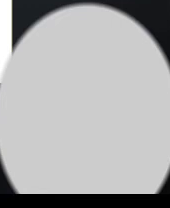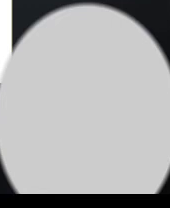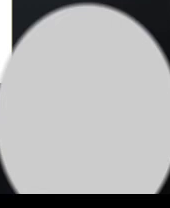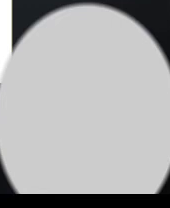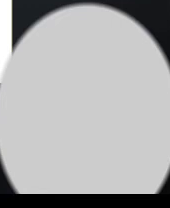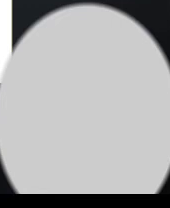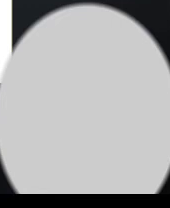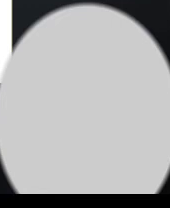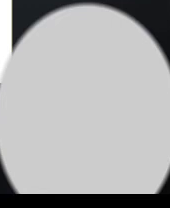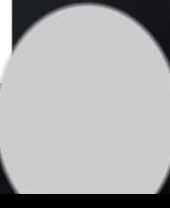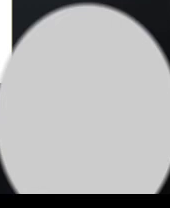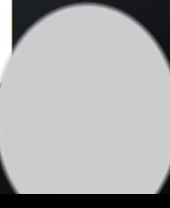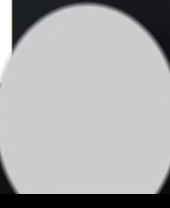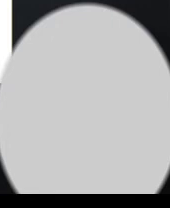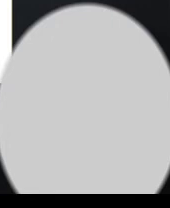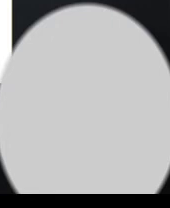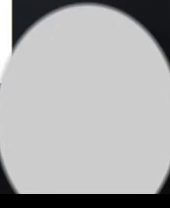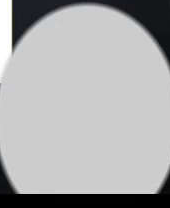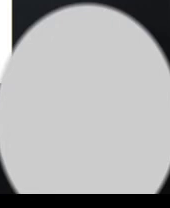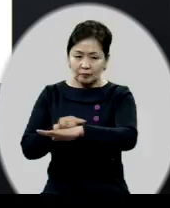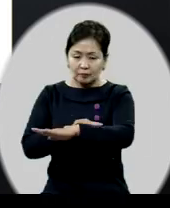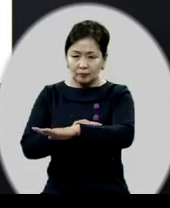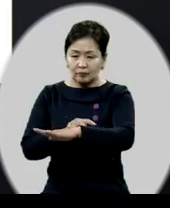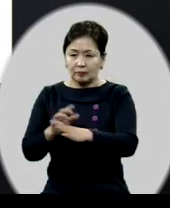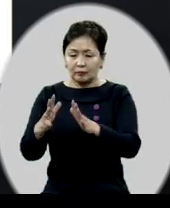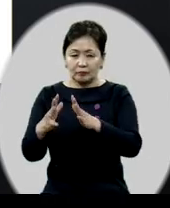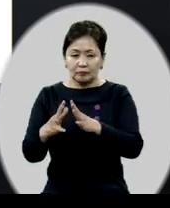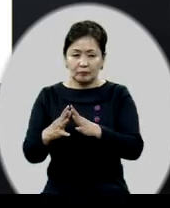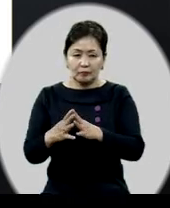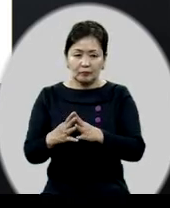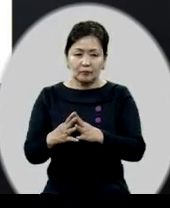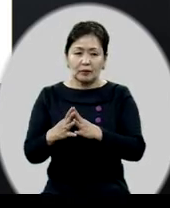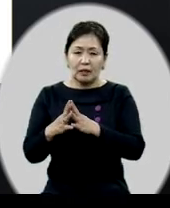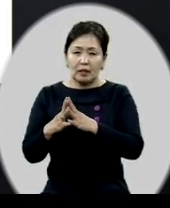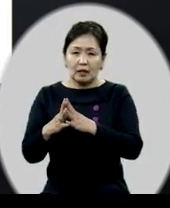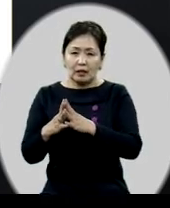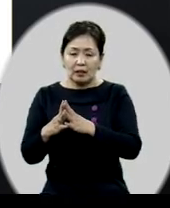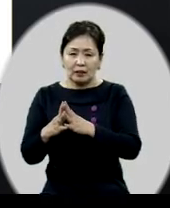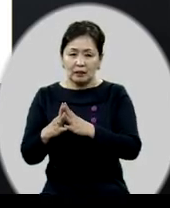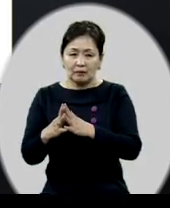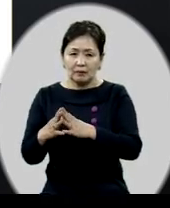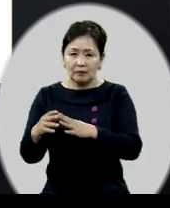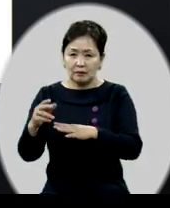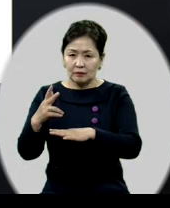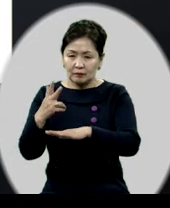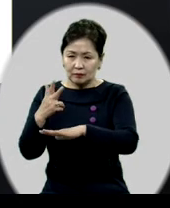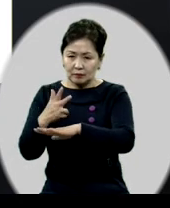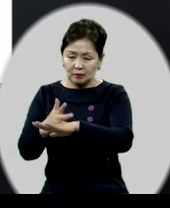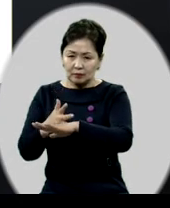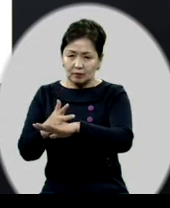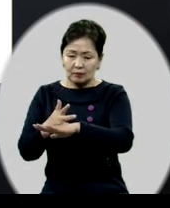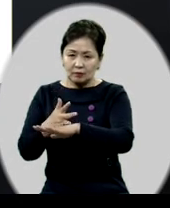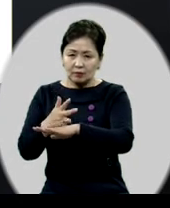таван шулууны аргаа ашиглая. 11 тэмдэглээрэй. 13-аа